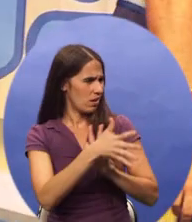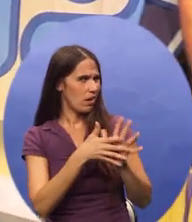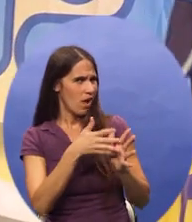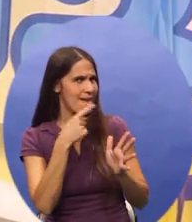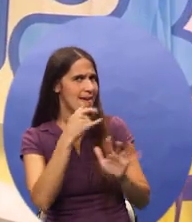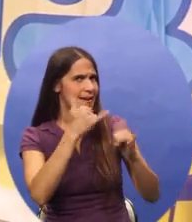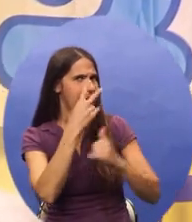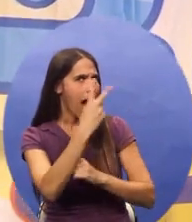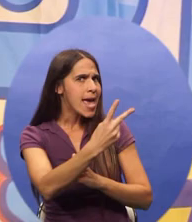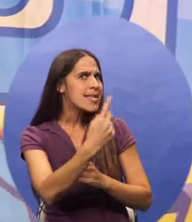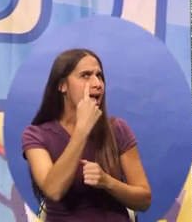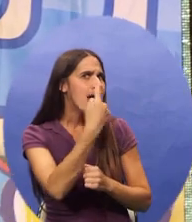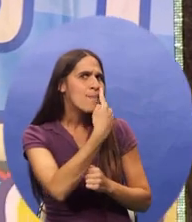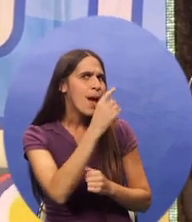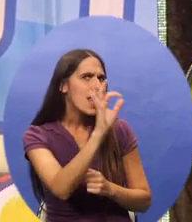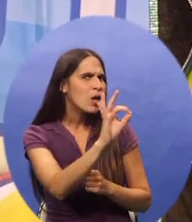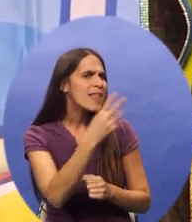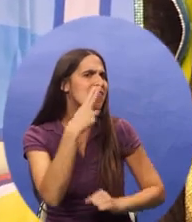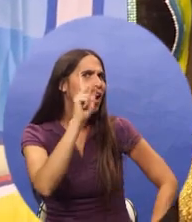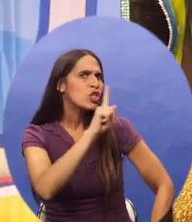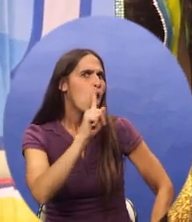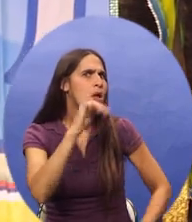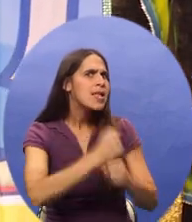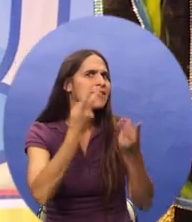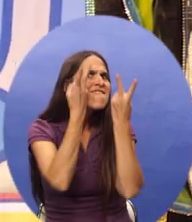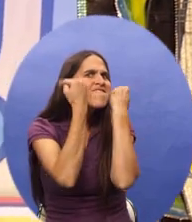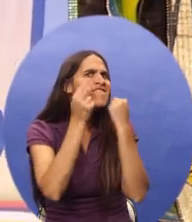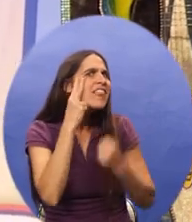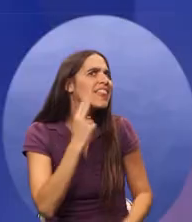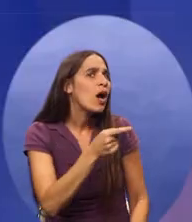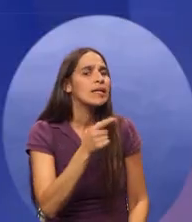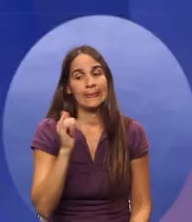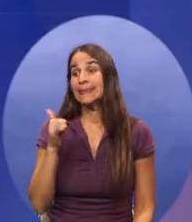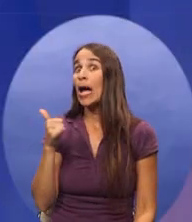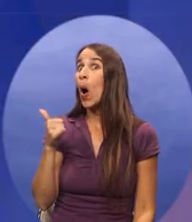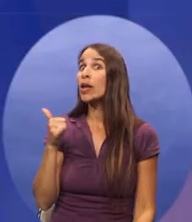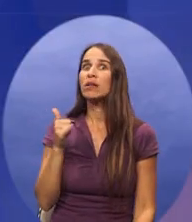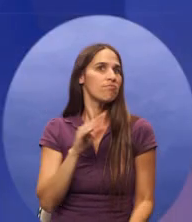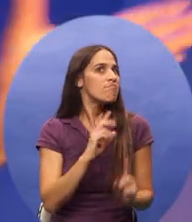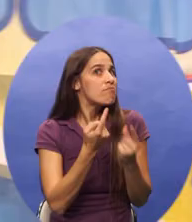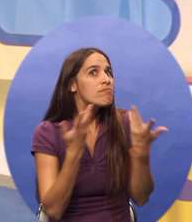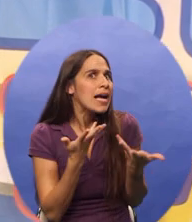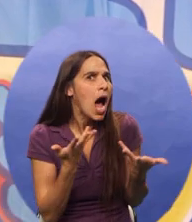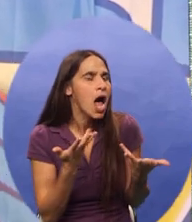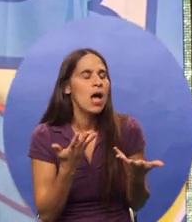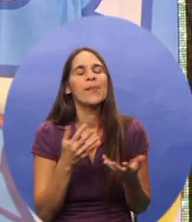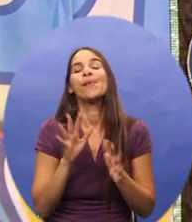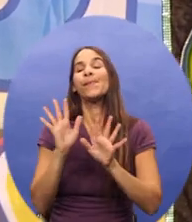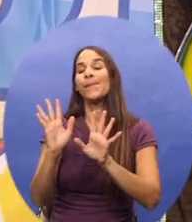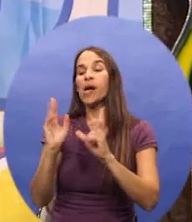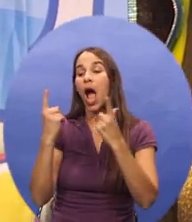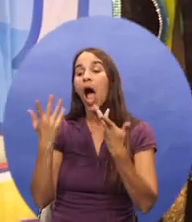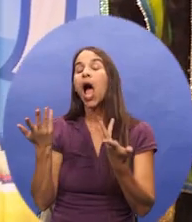אומרת? עכשיו דיברנו ואמרת שראית אותו במו עיניך והבטחת שלא יהיו פדיחות. נכון מאוד. אז מה קרה?